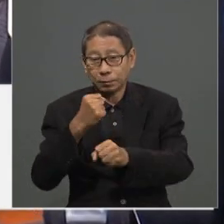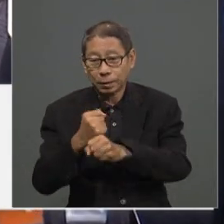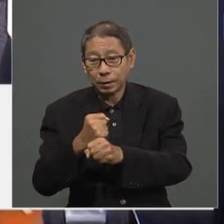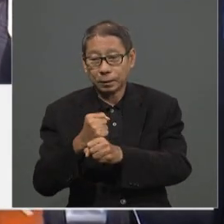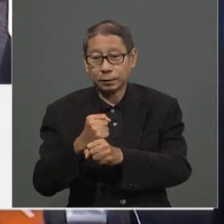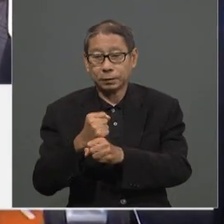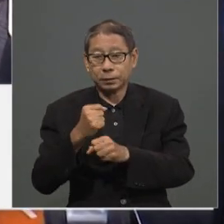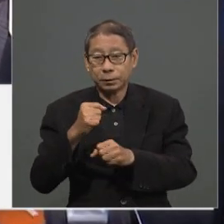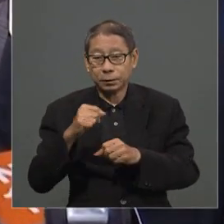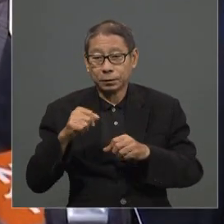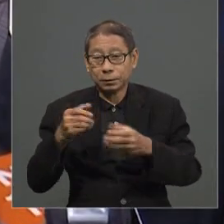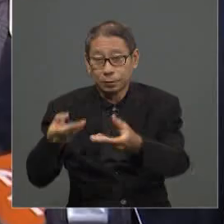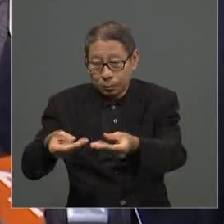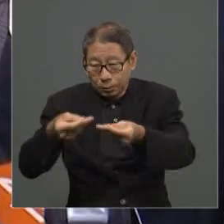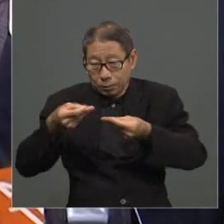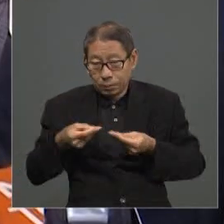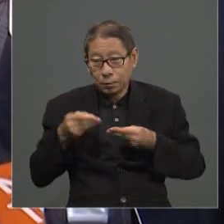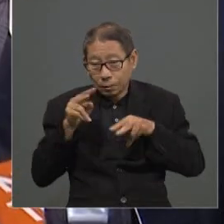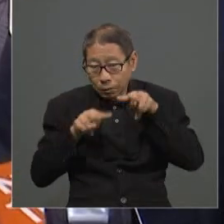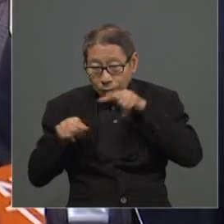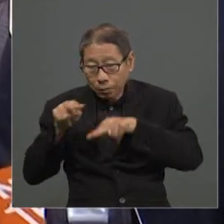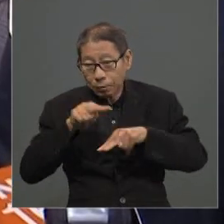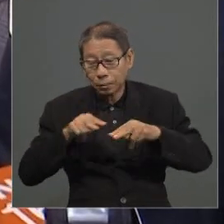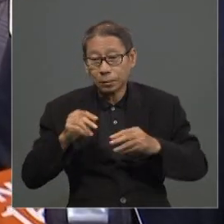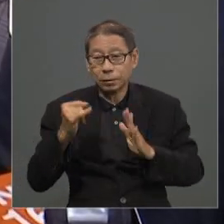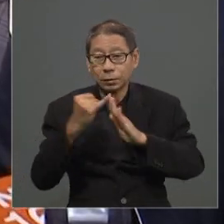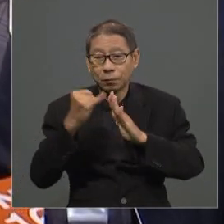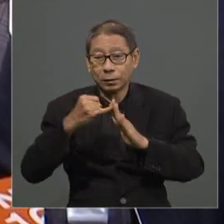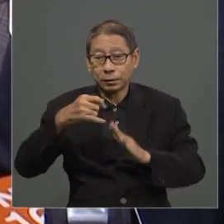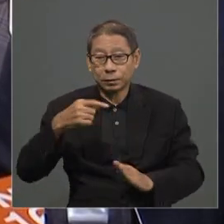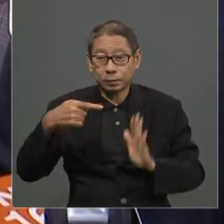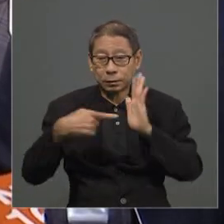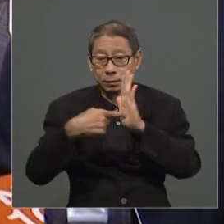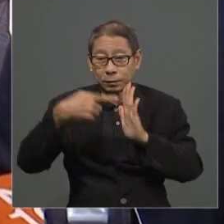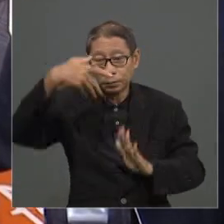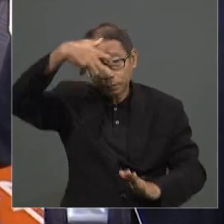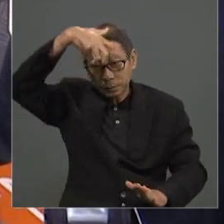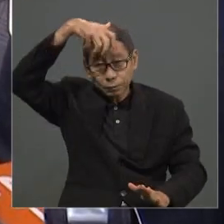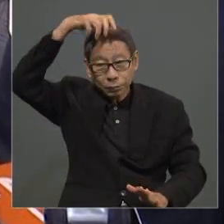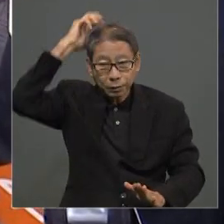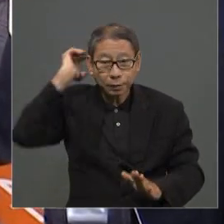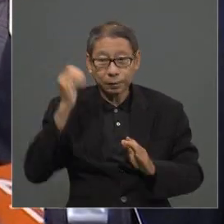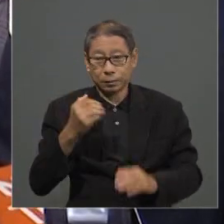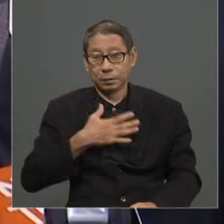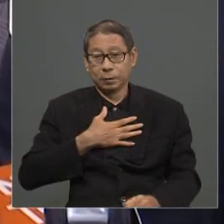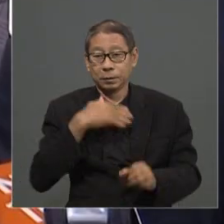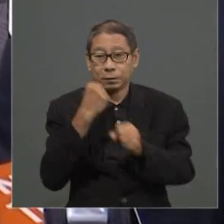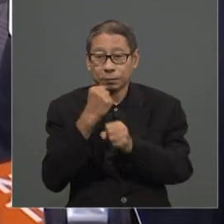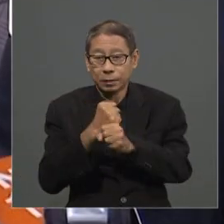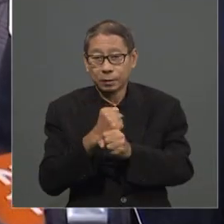ที่ได้รับมอบหมายให้ตรวจสอบเรื่องนี้ของที่จอดสิงห์บุรีนะครับตอนนี้เราได้ดำเนินการในเบื้องต้นไป